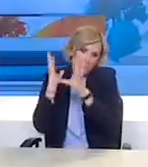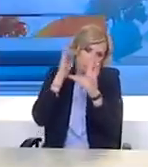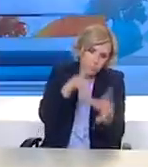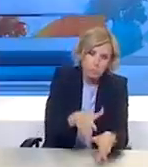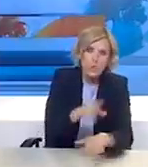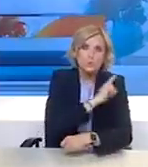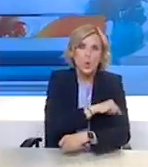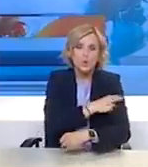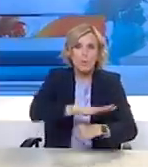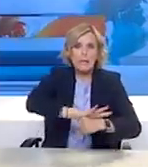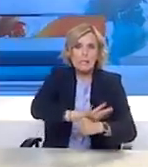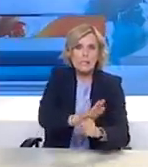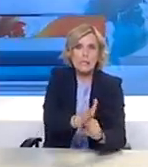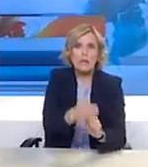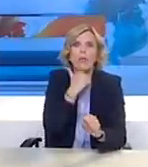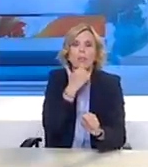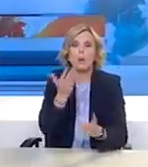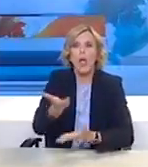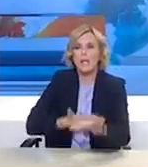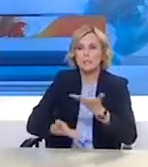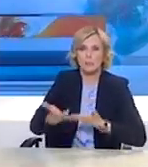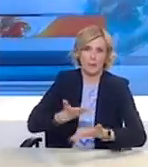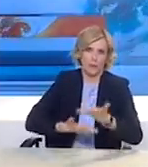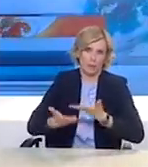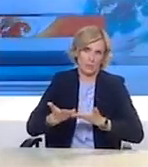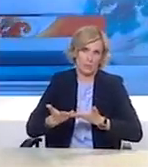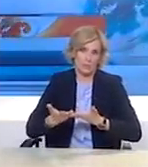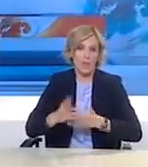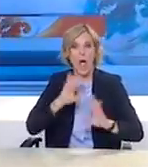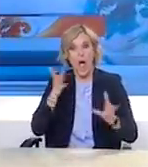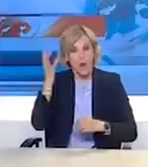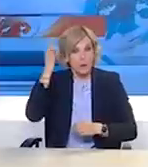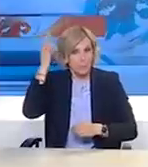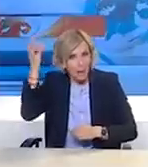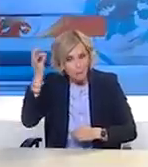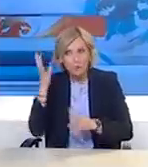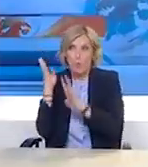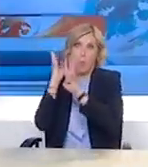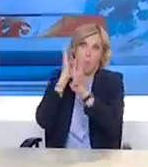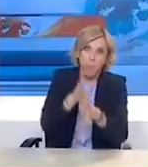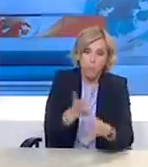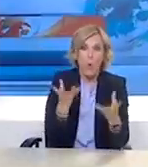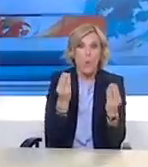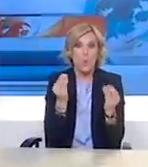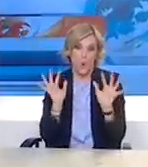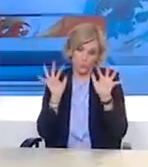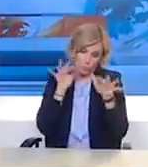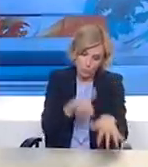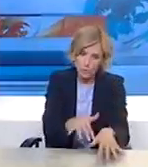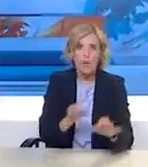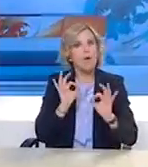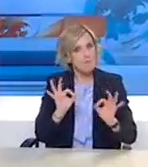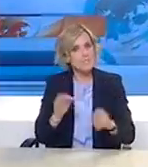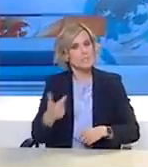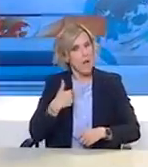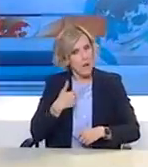υλοποιήσουμε. Σε αυτή την περίπτωση, ναι, θα υπάρξει και επίταξη των ιδιωτικών δομών και επίταξη όλου του προσωπικού, του